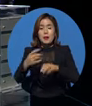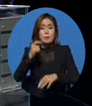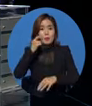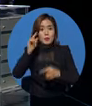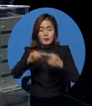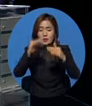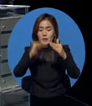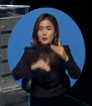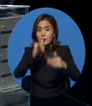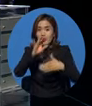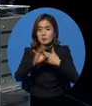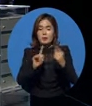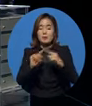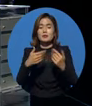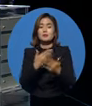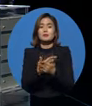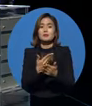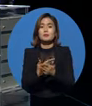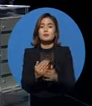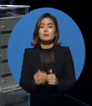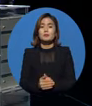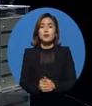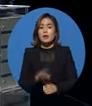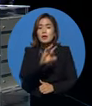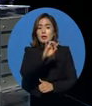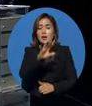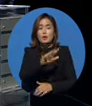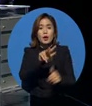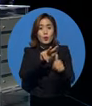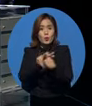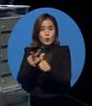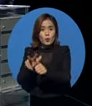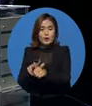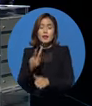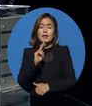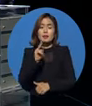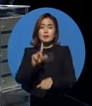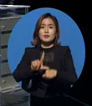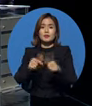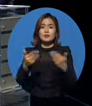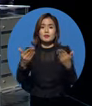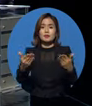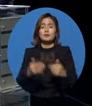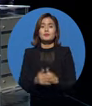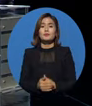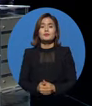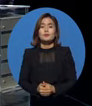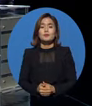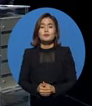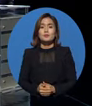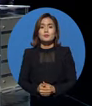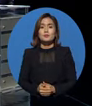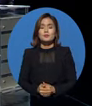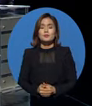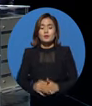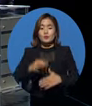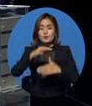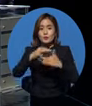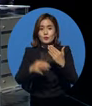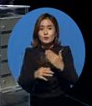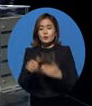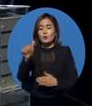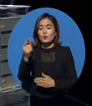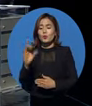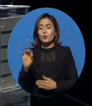못한 내용이 있다면 말씀해주십시오 각 후보들에게 2분 2분씩 드리겠습니다 선서 에 따라 먼저